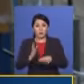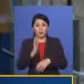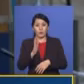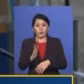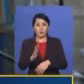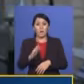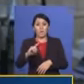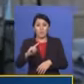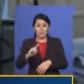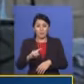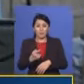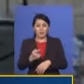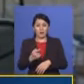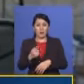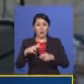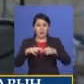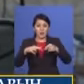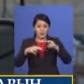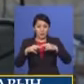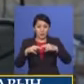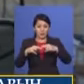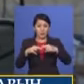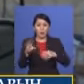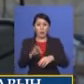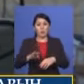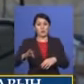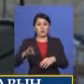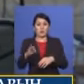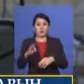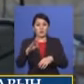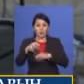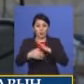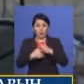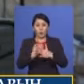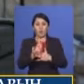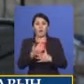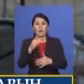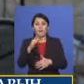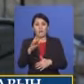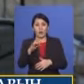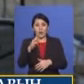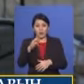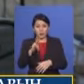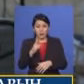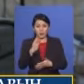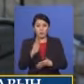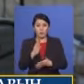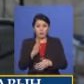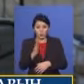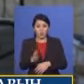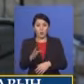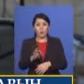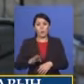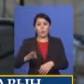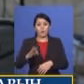біріншіден салынып атқан облыста заманауи фермалардың көлемінен. Бүгінгі күні